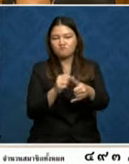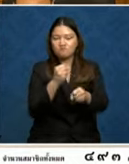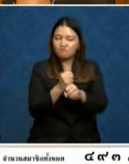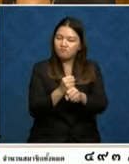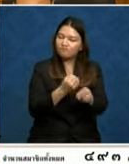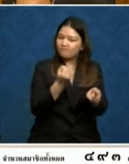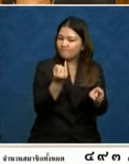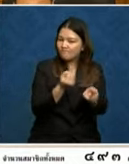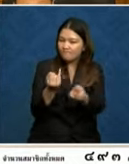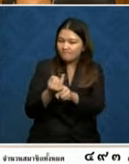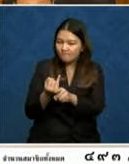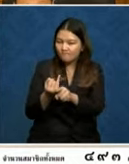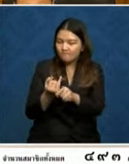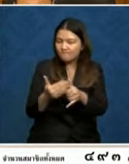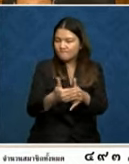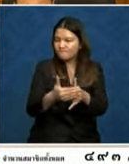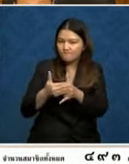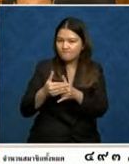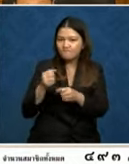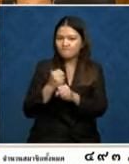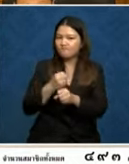นะครับ ในเหตุที่เกิด